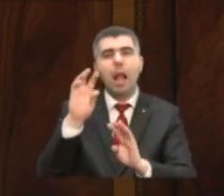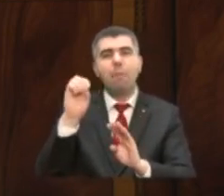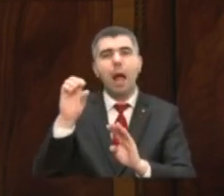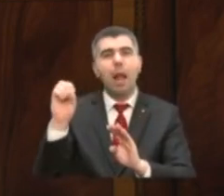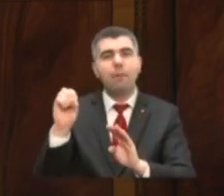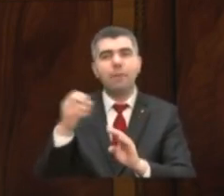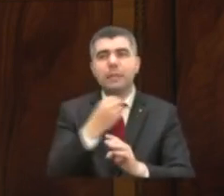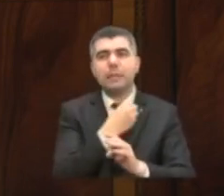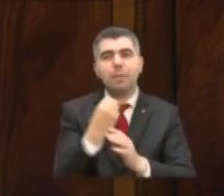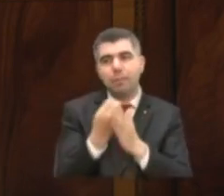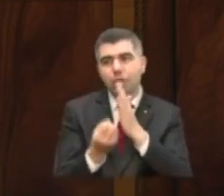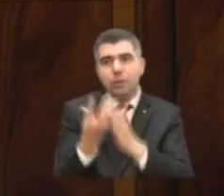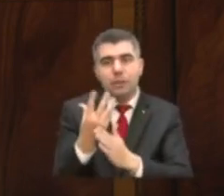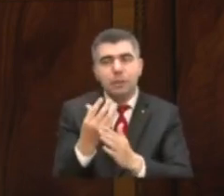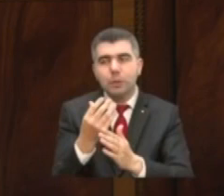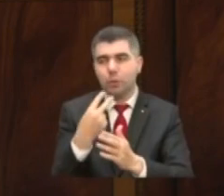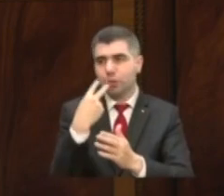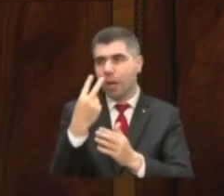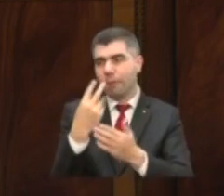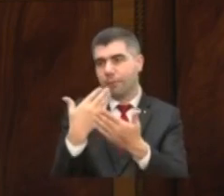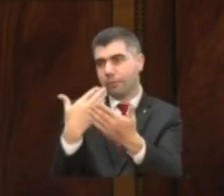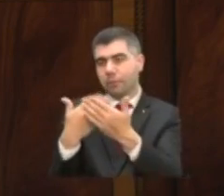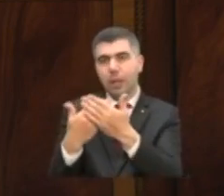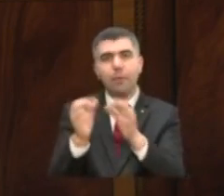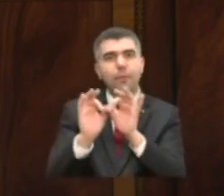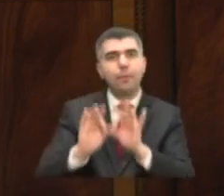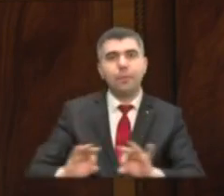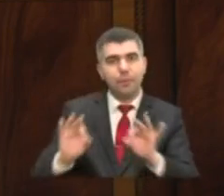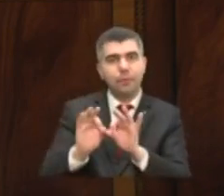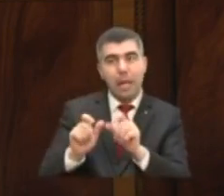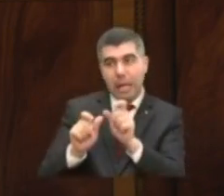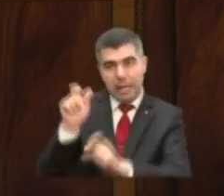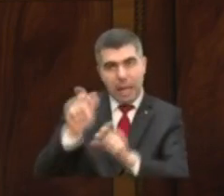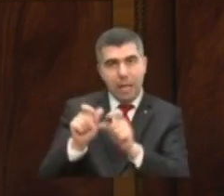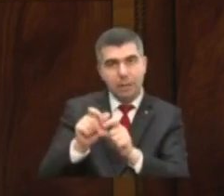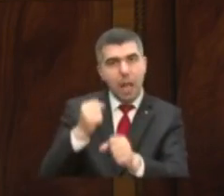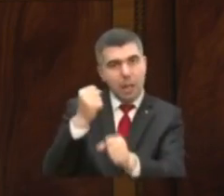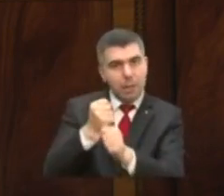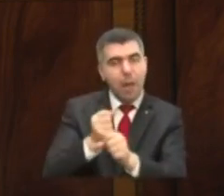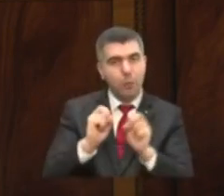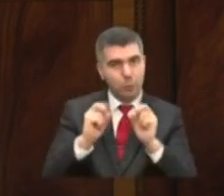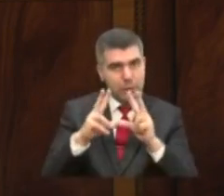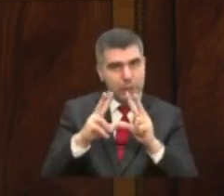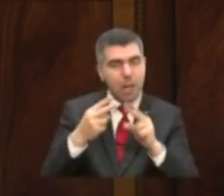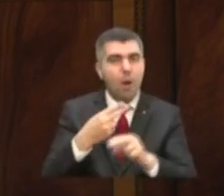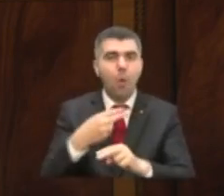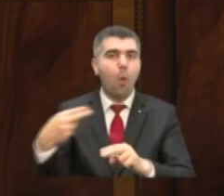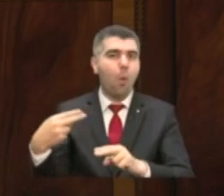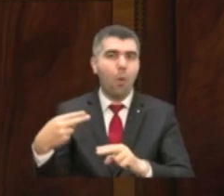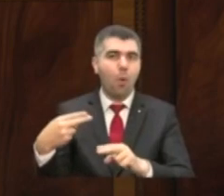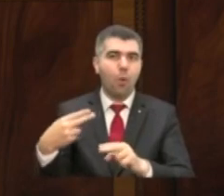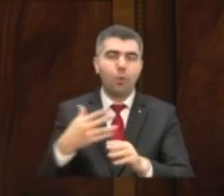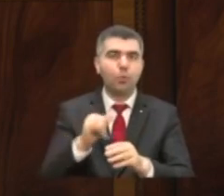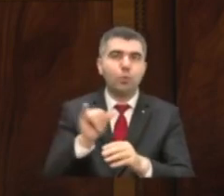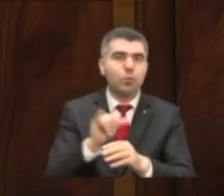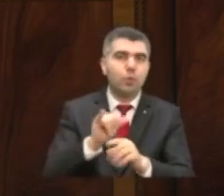مشات، واش كاينة، واش هاد الناس اشتغلوا في إطار الميزانية اللي كانت. هذا هو اللي كنعملوا مع كامل الأسف